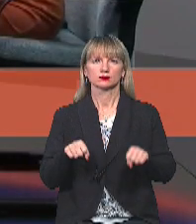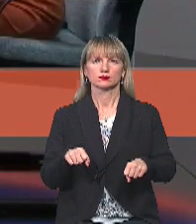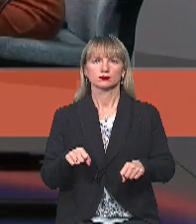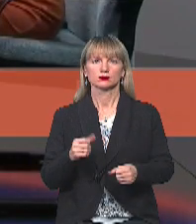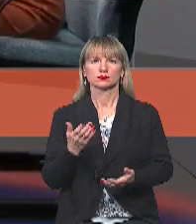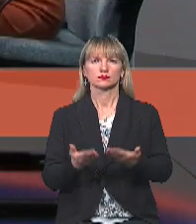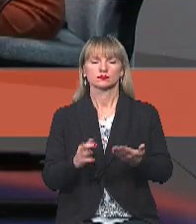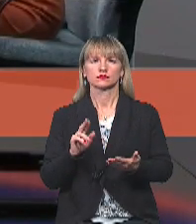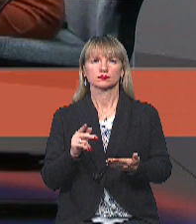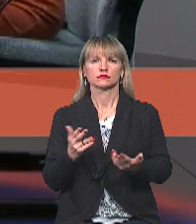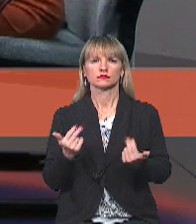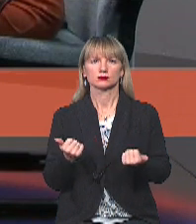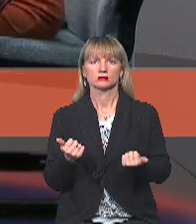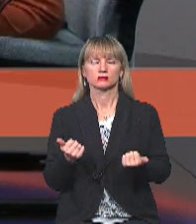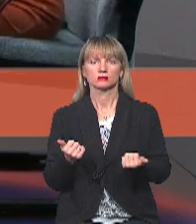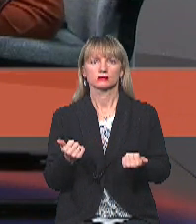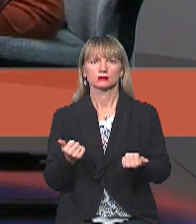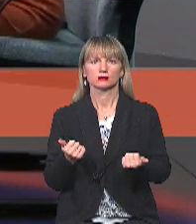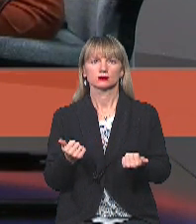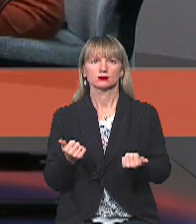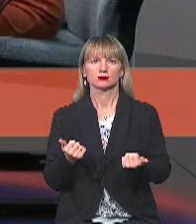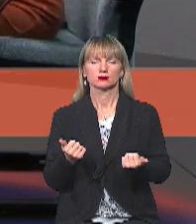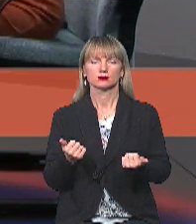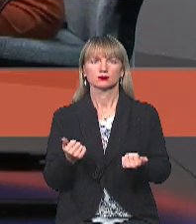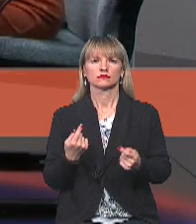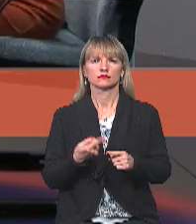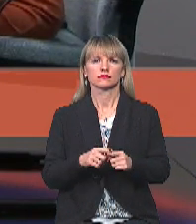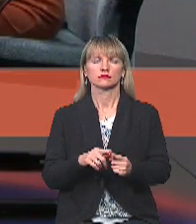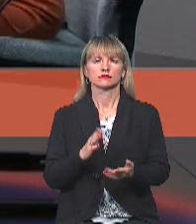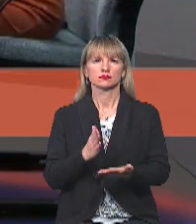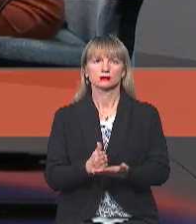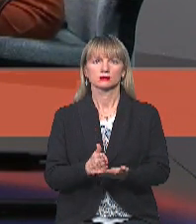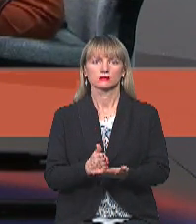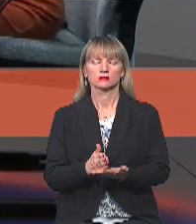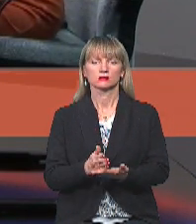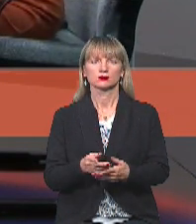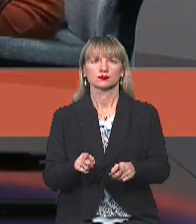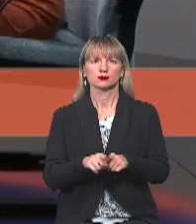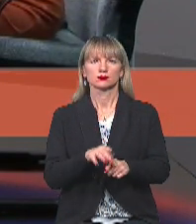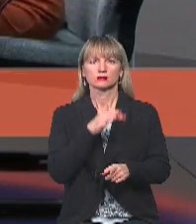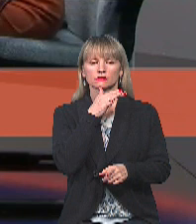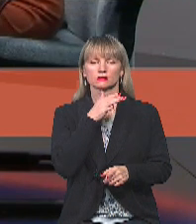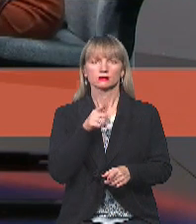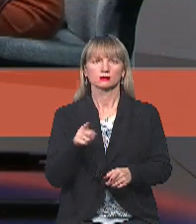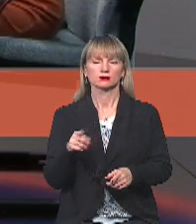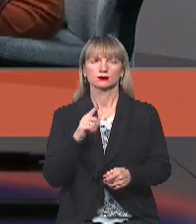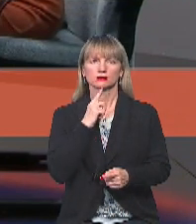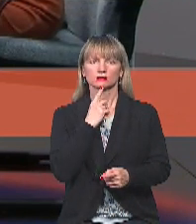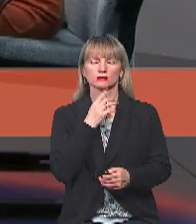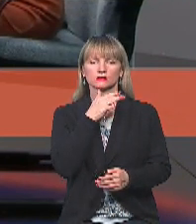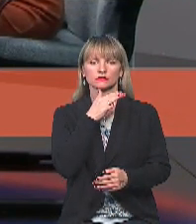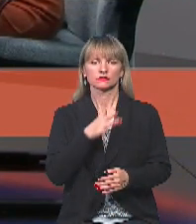якби, звичайно, ну, це є такі моменти негативні, думаю...